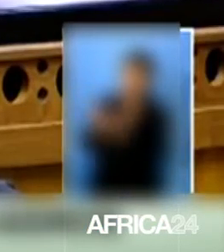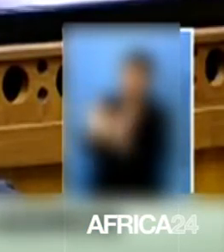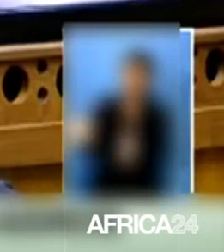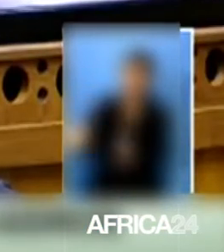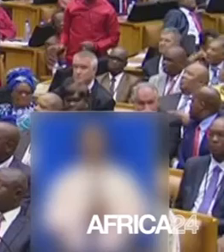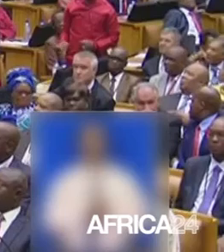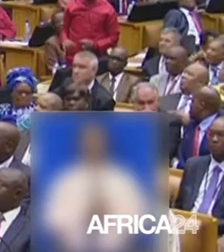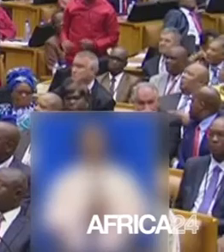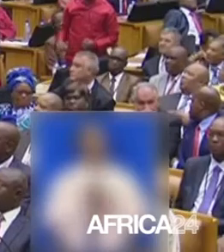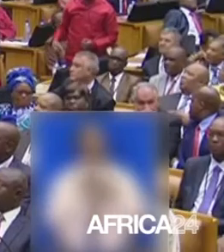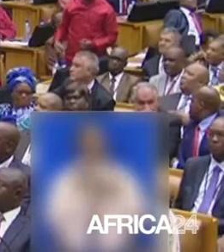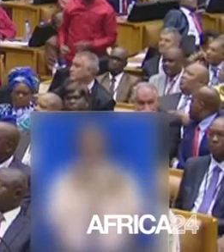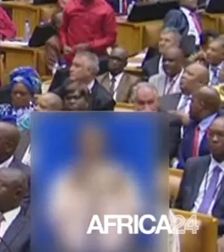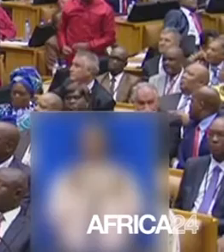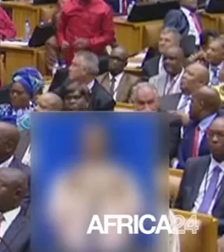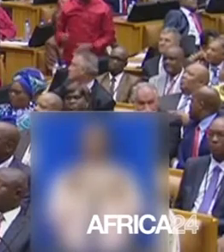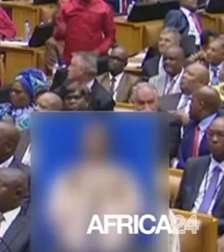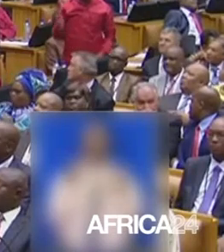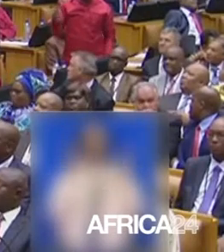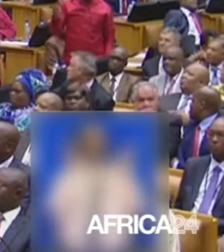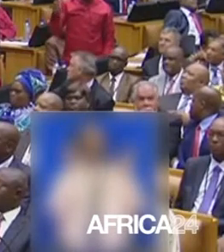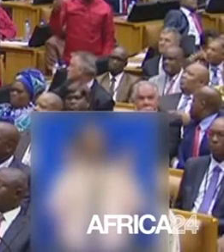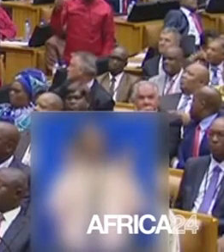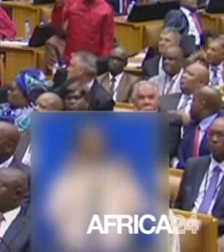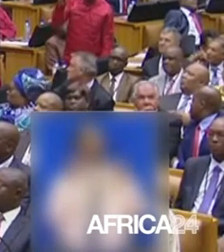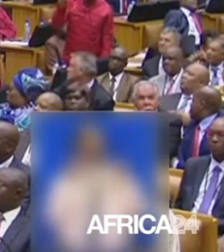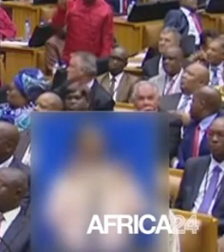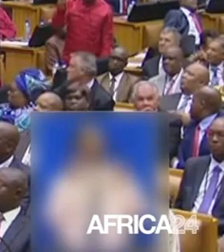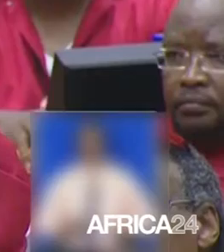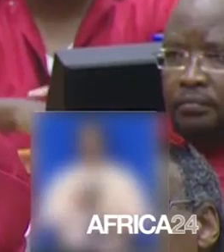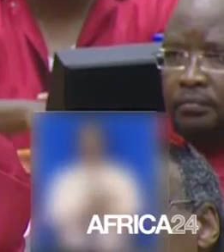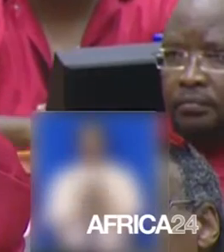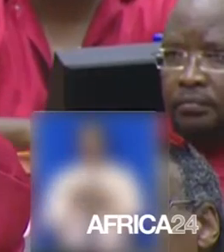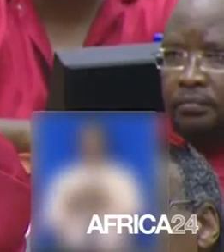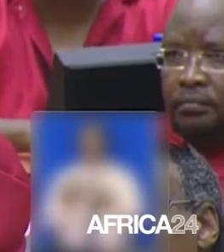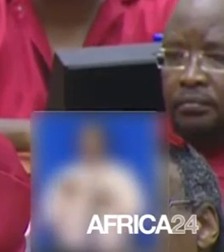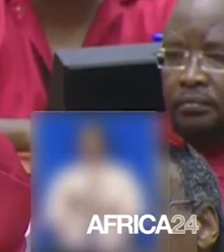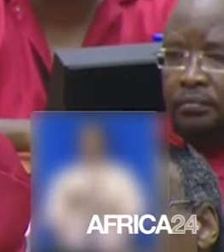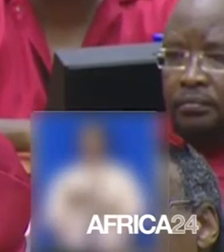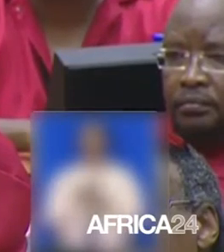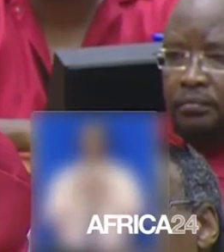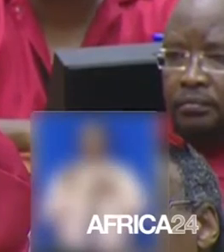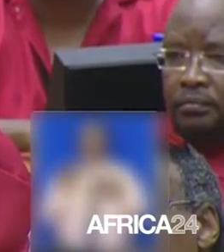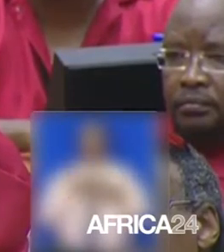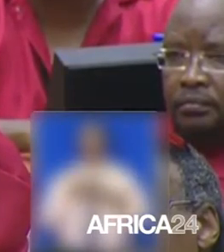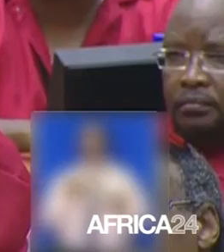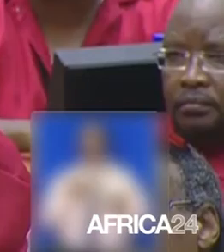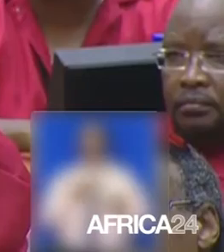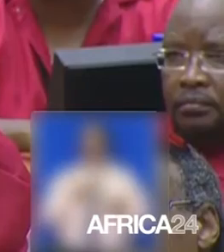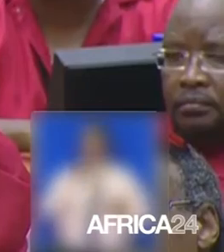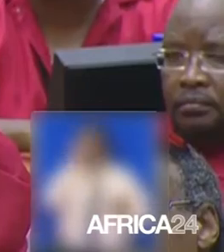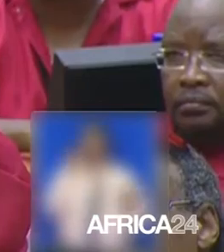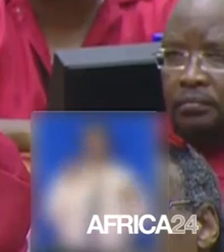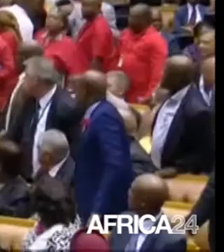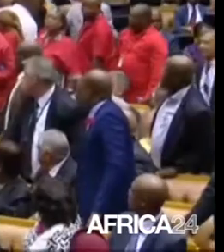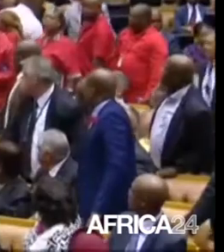à la nation est perturbé par les combattants pour la liberté économique, avec en première ligne l'irréductible Julius Malema. Cette scène de